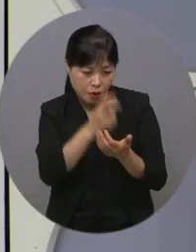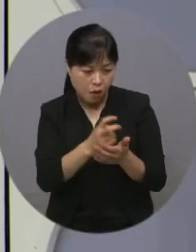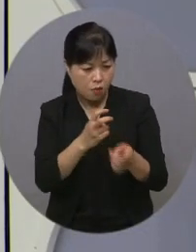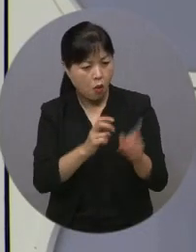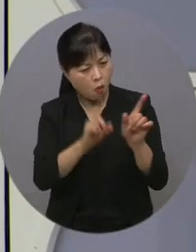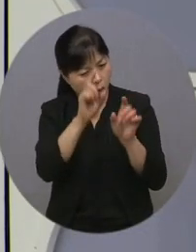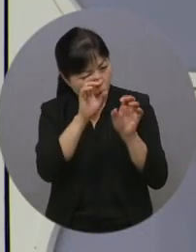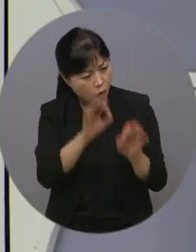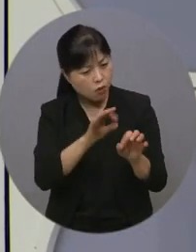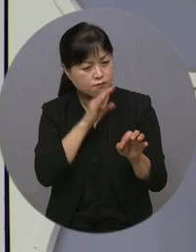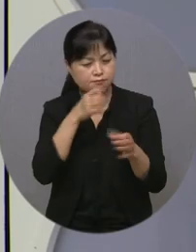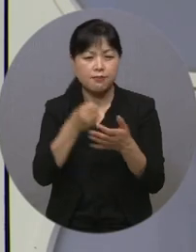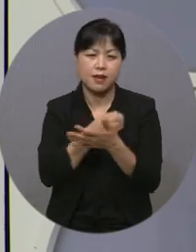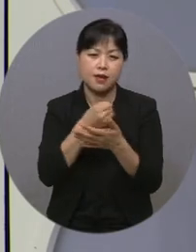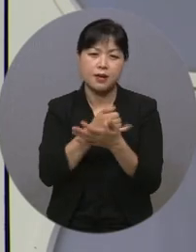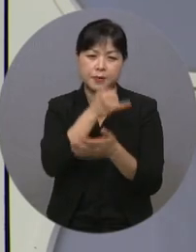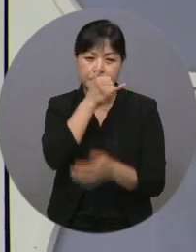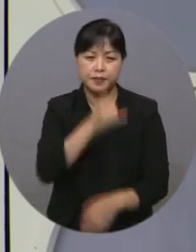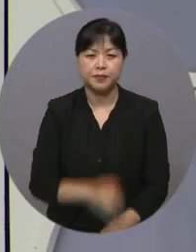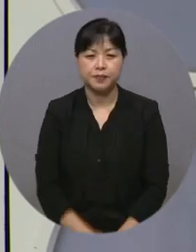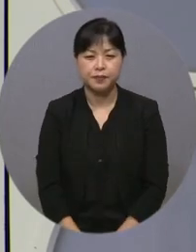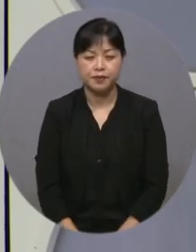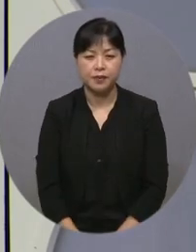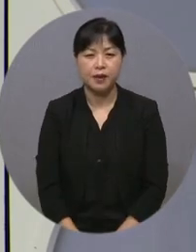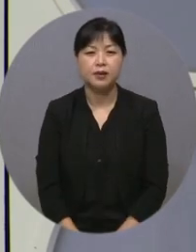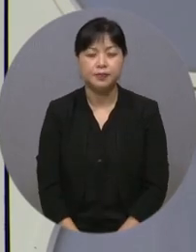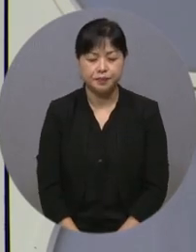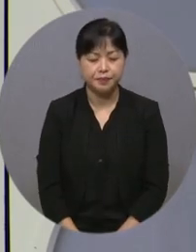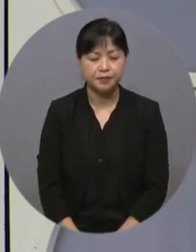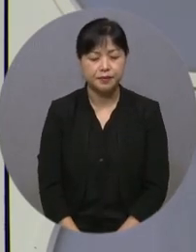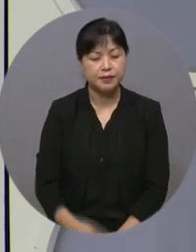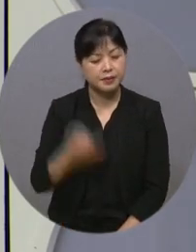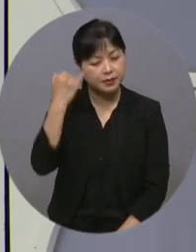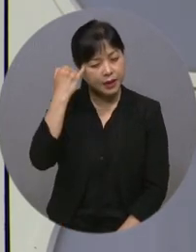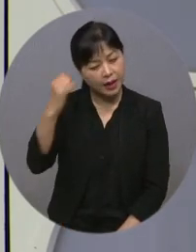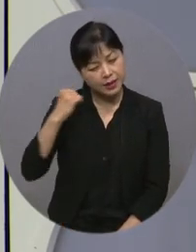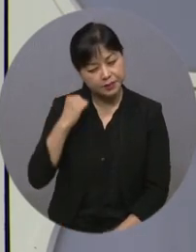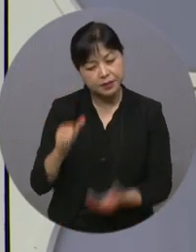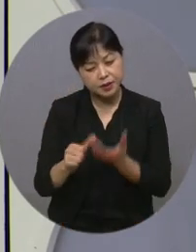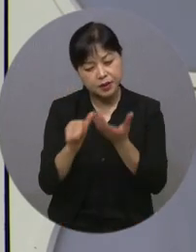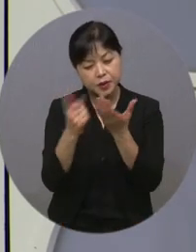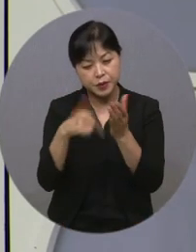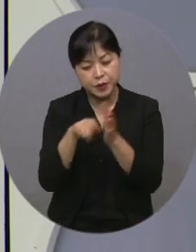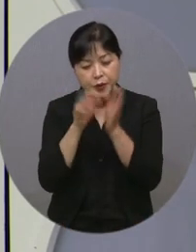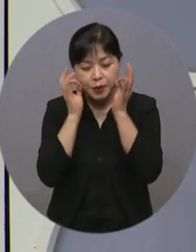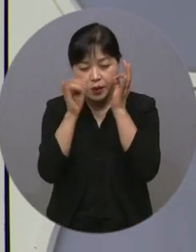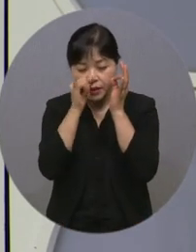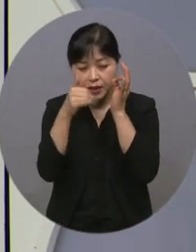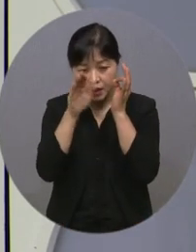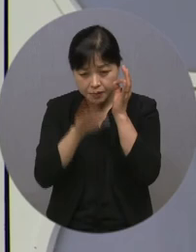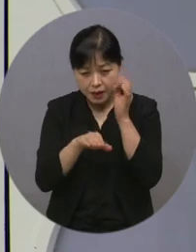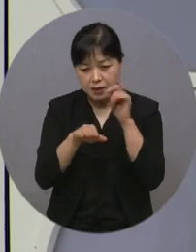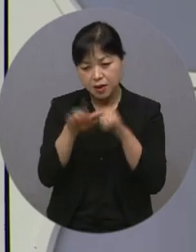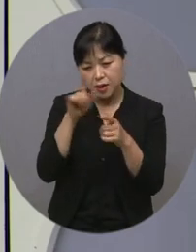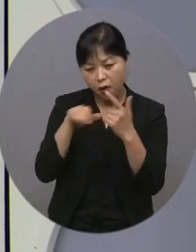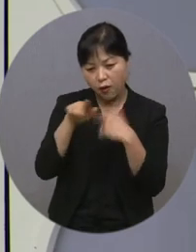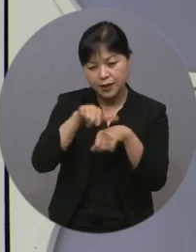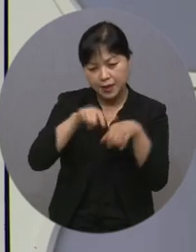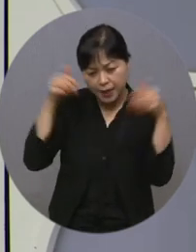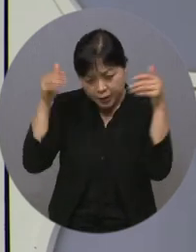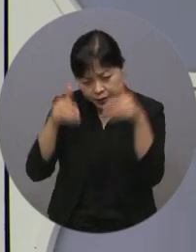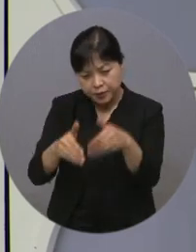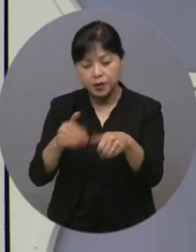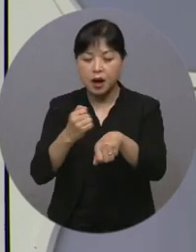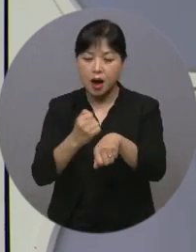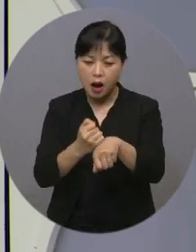안타까움을 표하고 싶습니다. 물론 학원은 있습니다만 더 거기다가 시간 활애를 하고